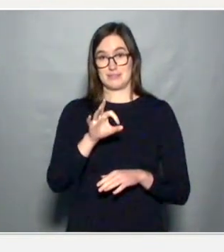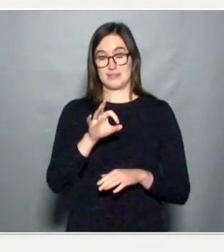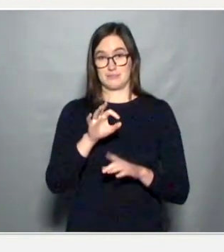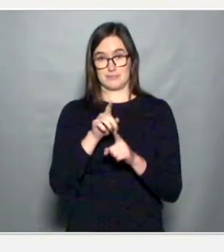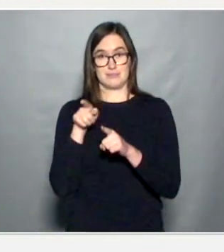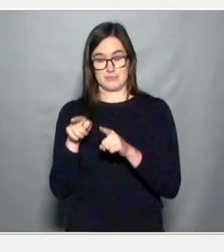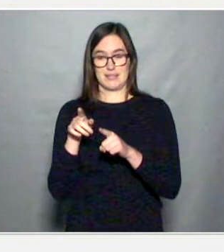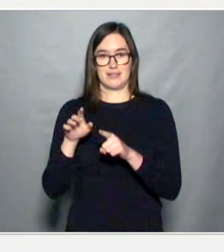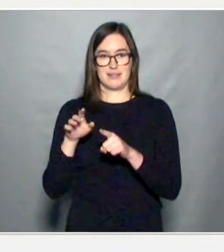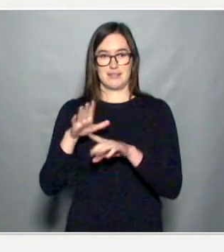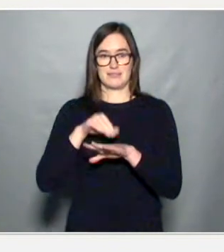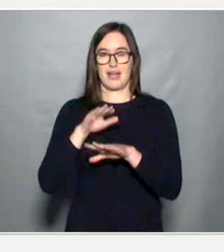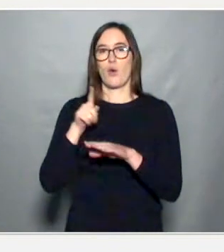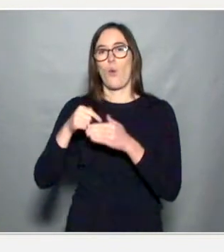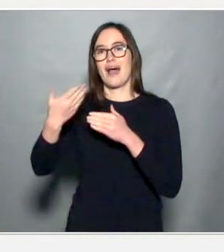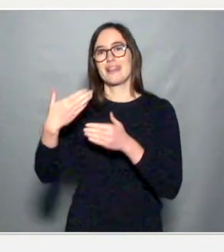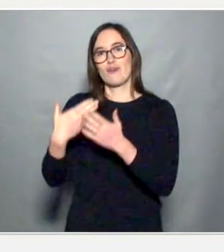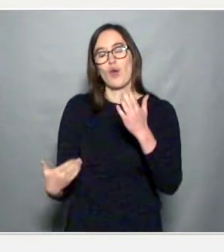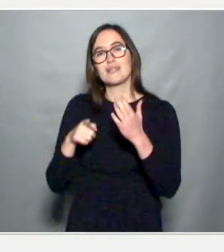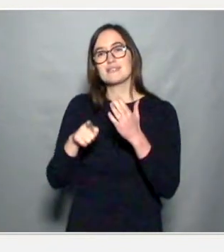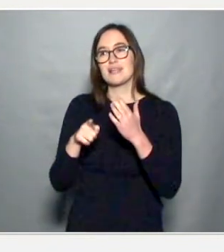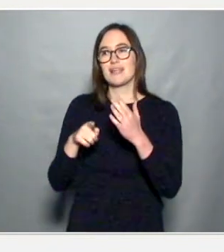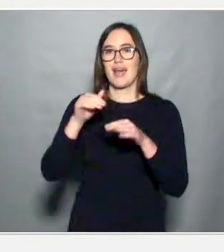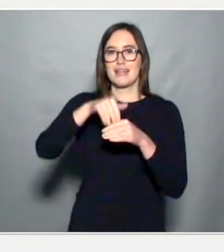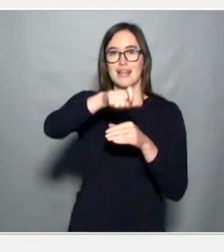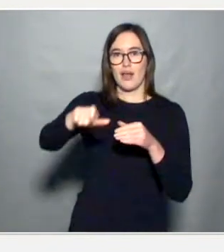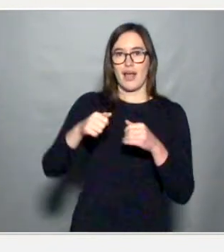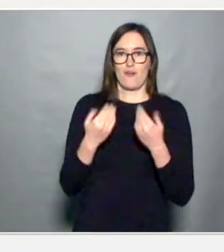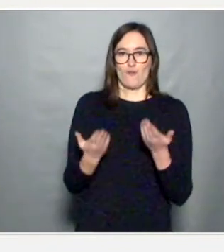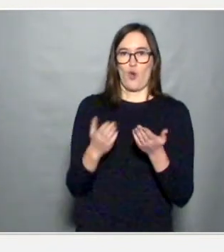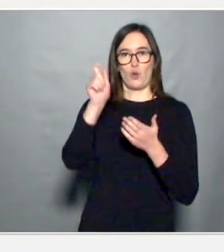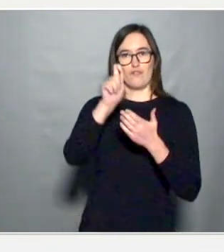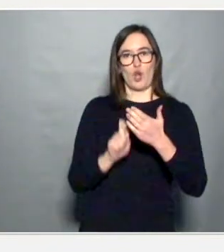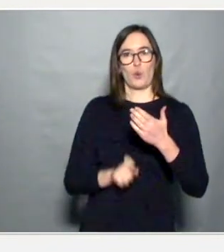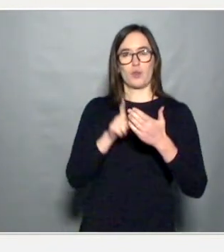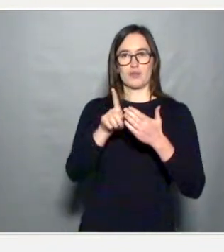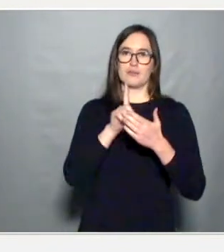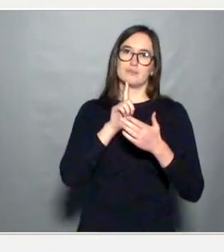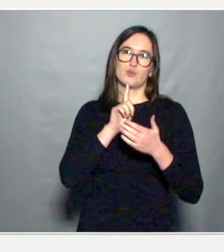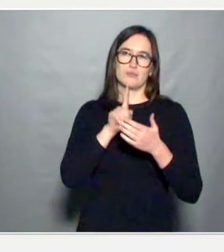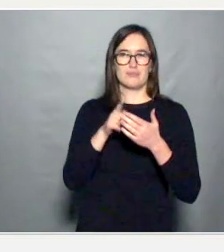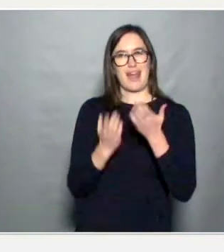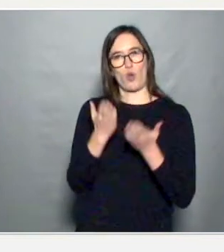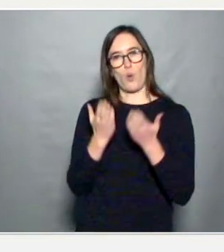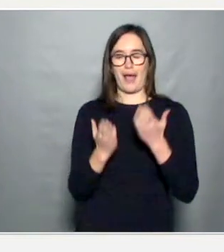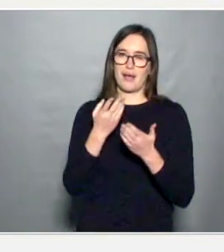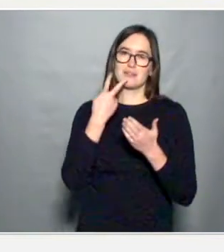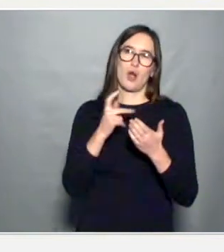Efter de här föreläsningarna så får deltagarna fylla i en utvärderingsblankett och svara på några punkter.